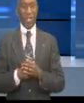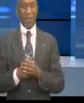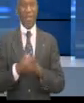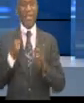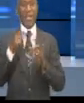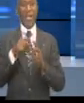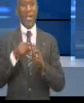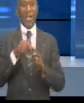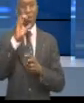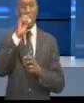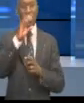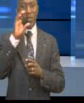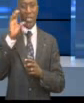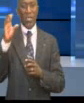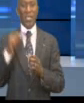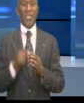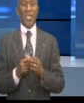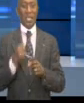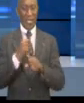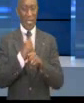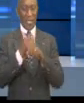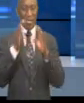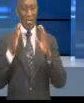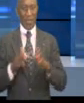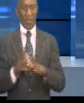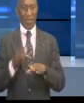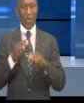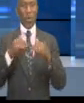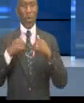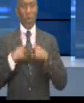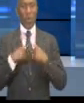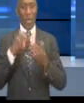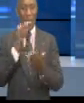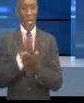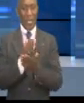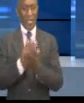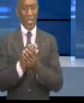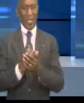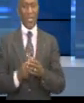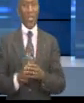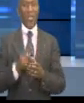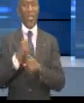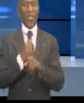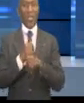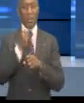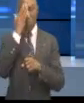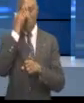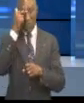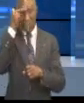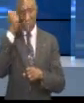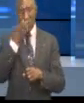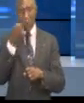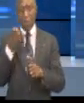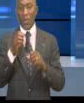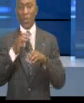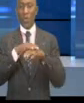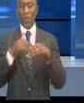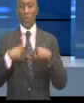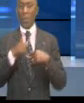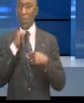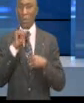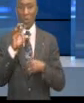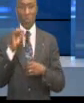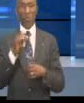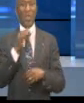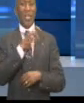l'OCC, Office congolais de contrôle. Les agents et cadres revendiquent leur salaire qui ne touche pas depuis le mois d'août dernier. Et